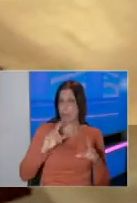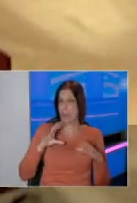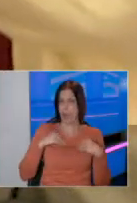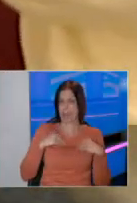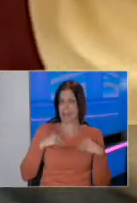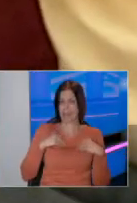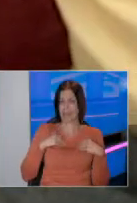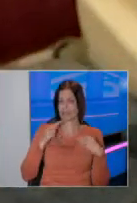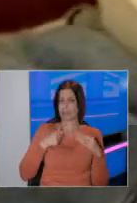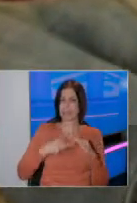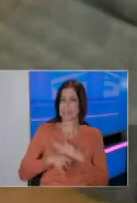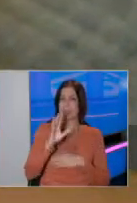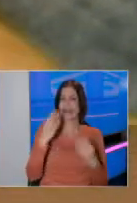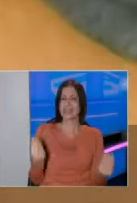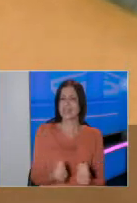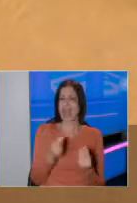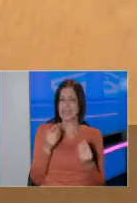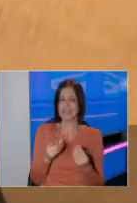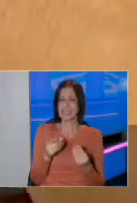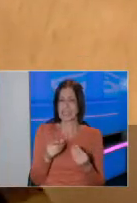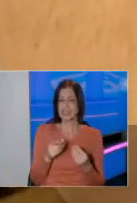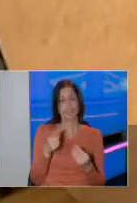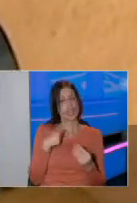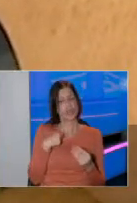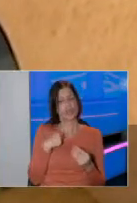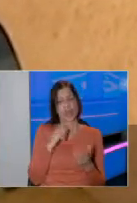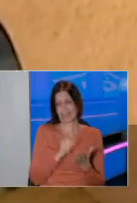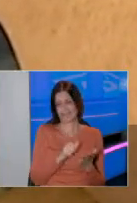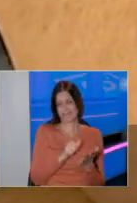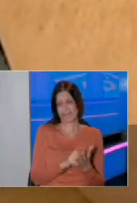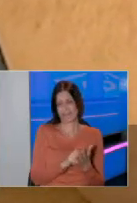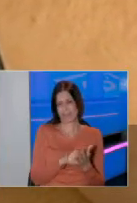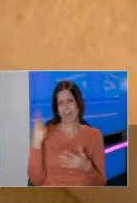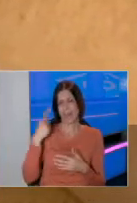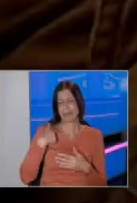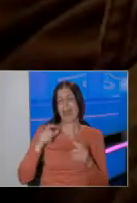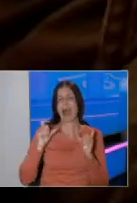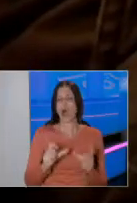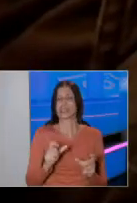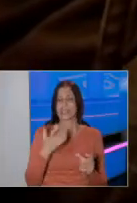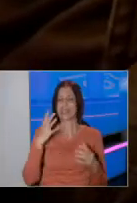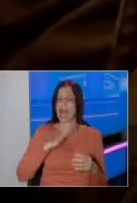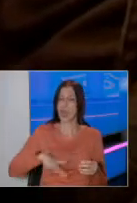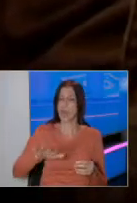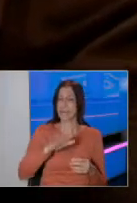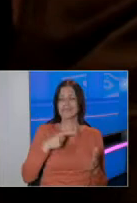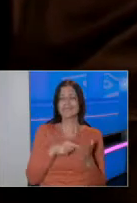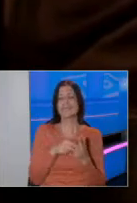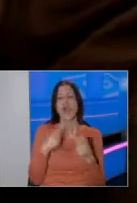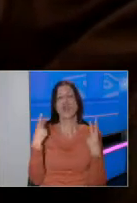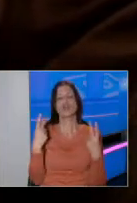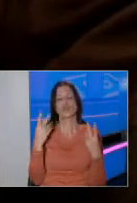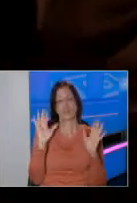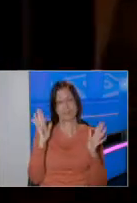שאנחנו נצא מהדבר הזה, שבו אנחנו חלילה וחס מאיימים על החוסן הלאומי. ולכן חשוב